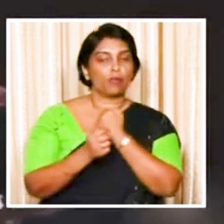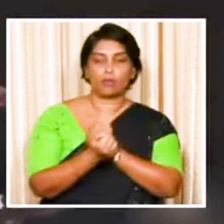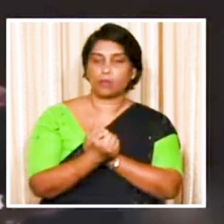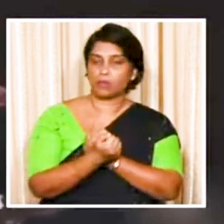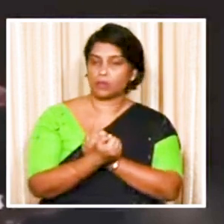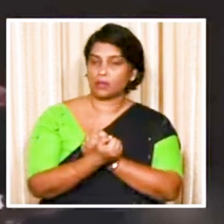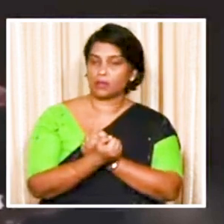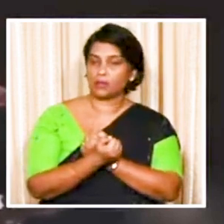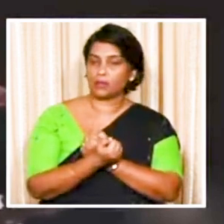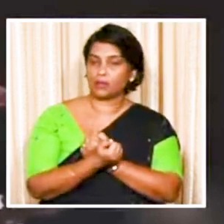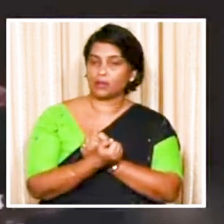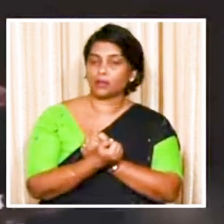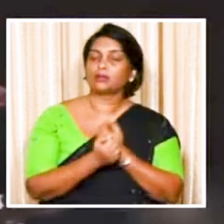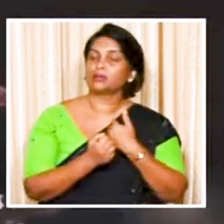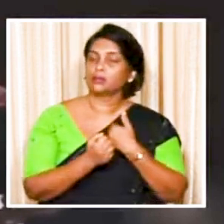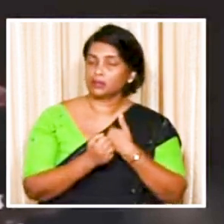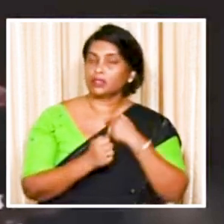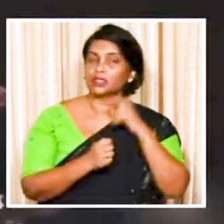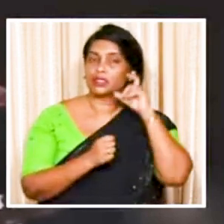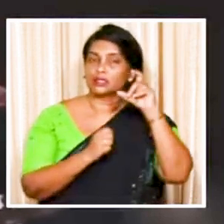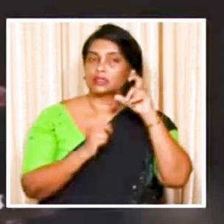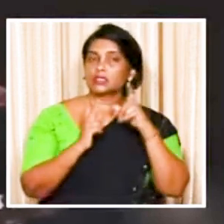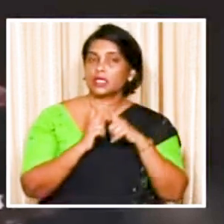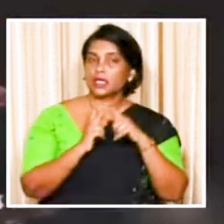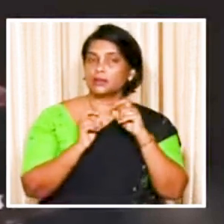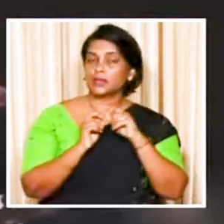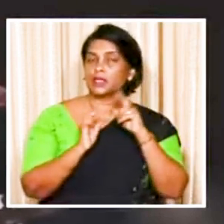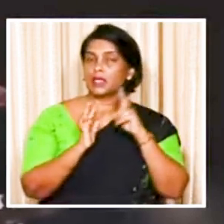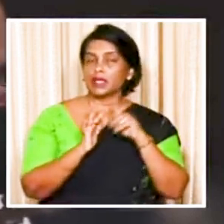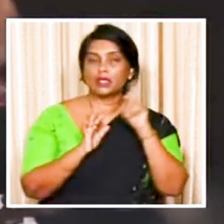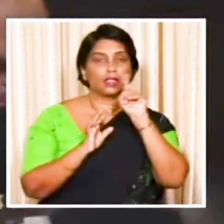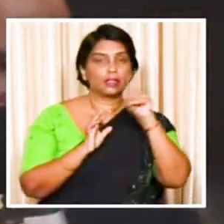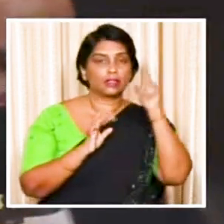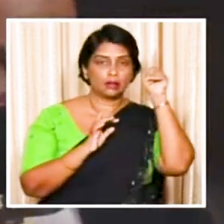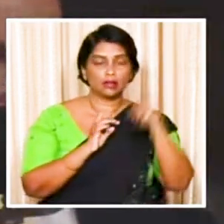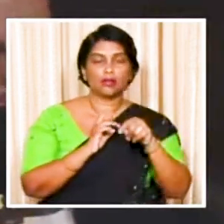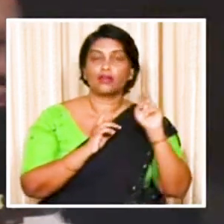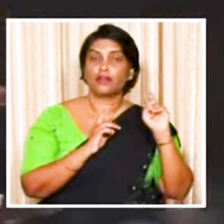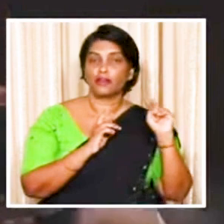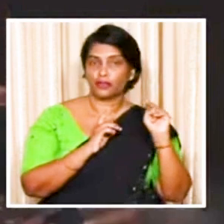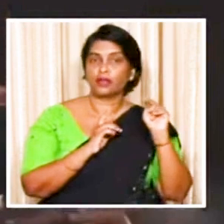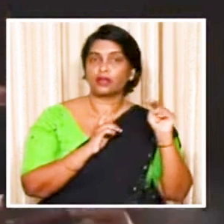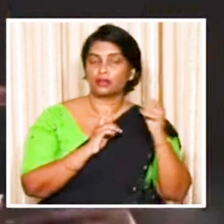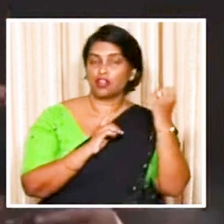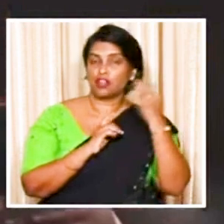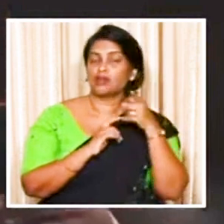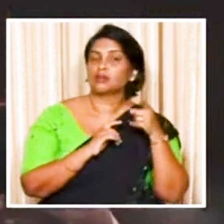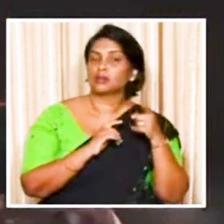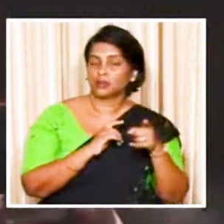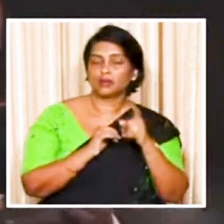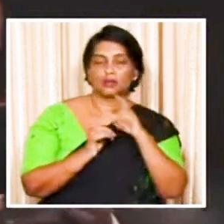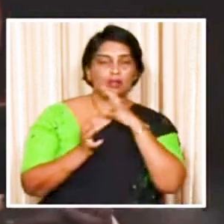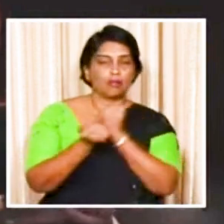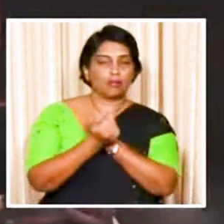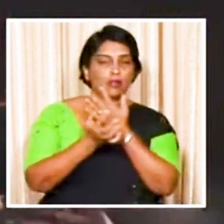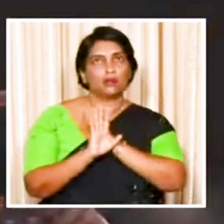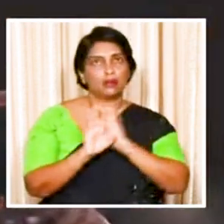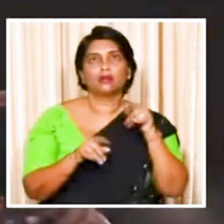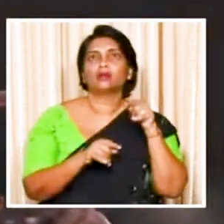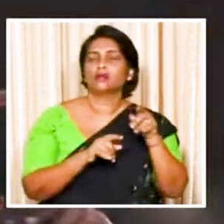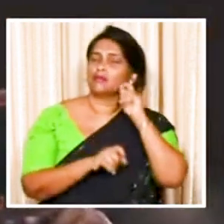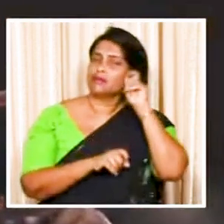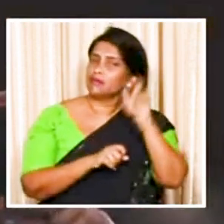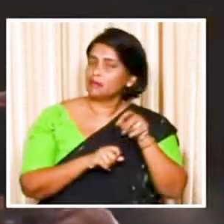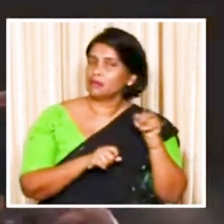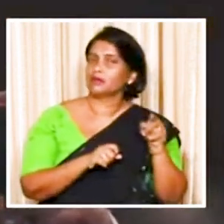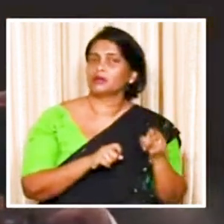2019 8 3 சிஐபிஐ 10/20 இலக்க முறைப்பாடு பதிவு செய்யப்பட்டுள்ளது. முறைப்பாட்டு பிரதியும் அவர் இணைத்திருக்கிறார்.